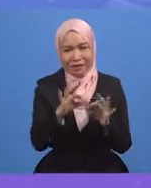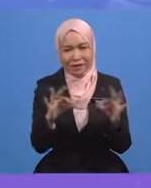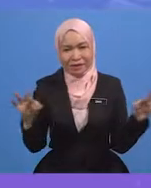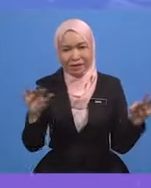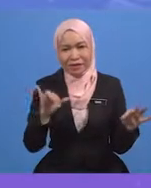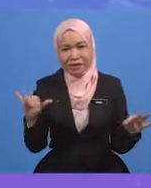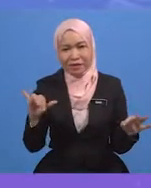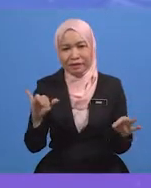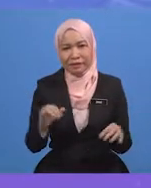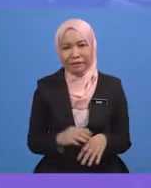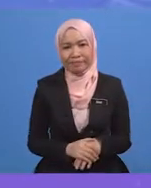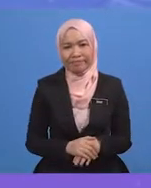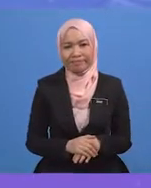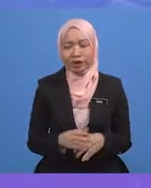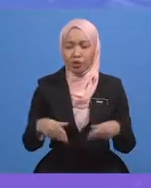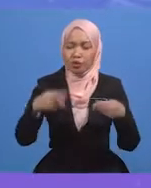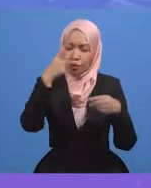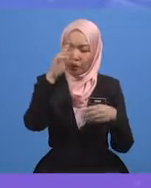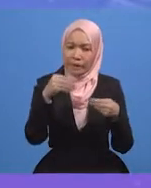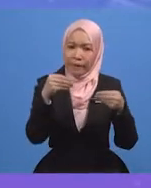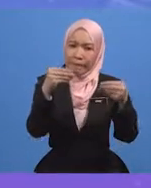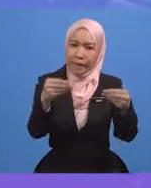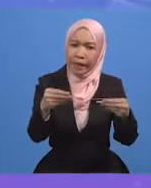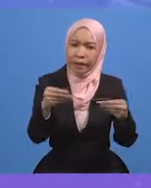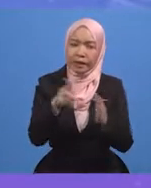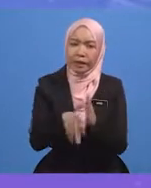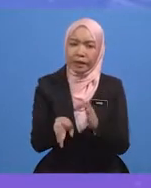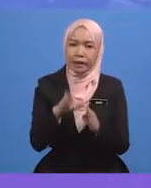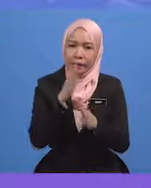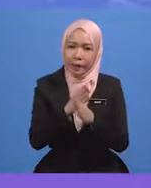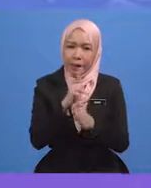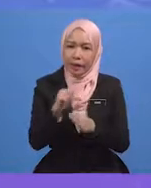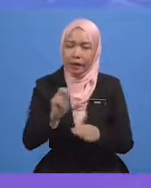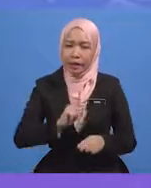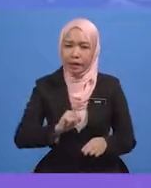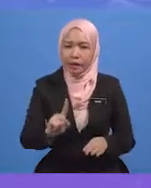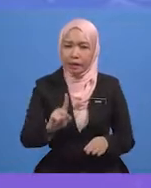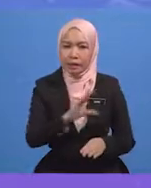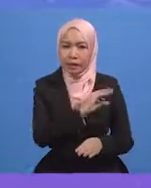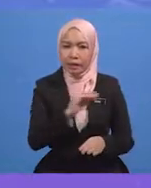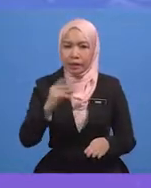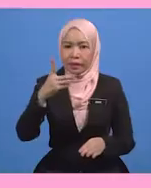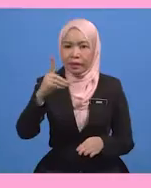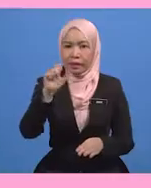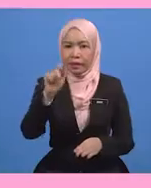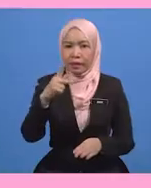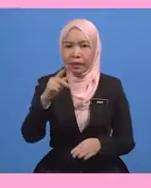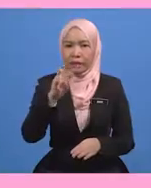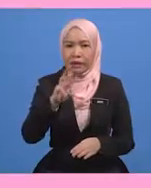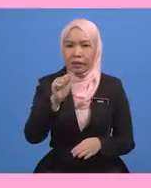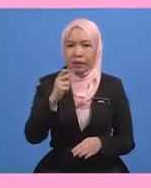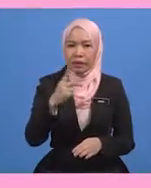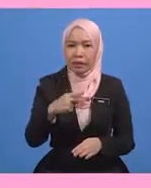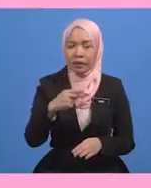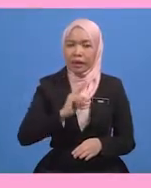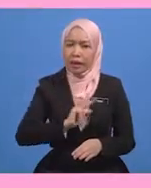ajaran Islam, untuk menyampaikan kebenaran Islam dan menyampaikan dakwah Islam yang sebenar. Sifat